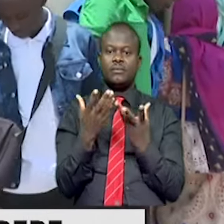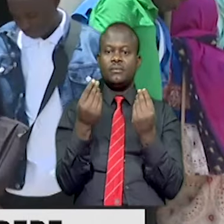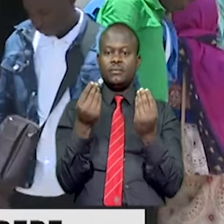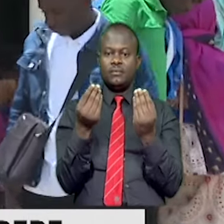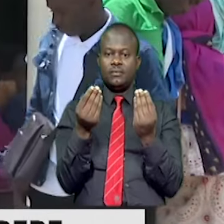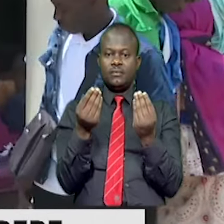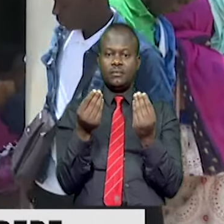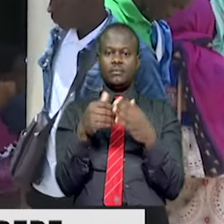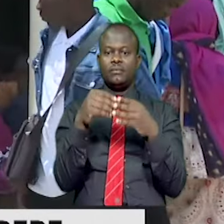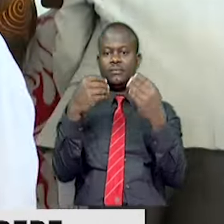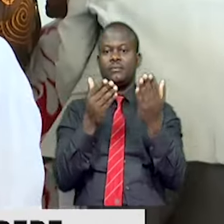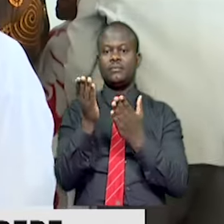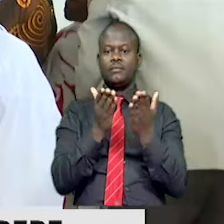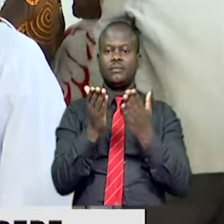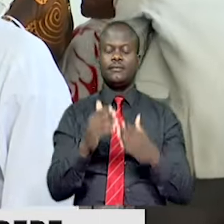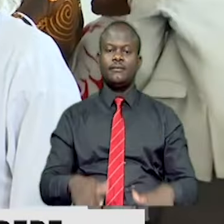banoroherezwe guhabwa serivisi.